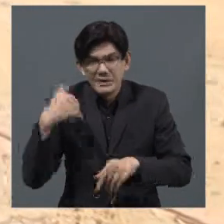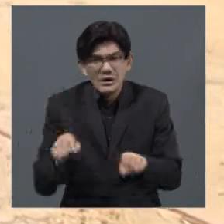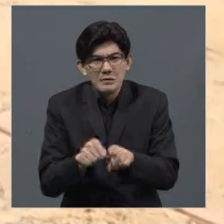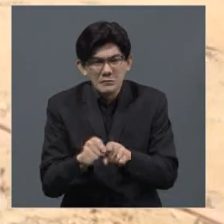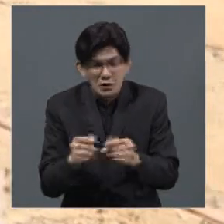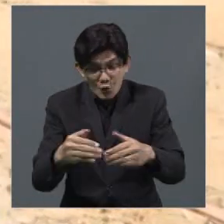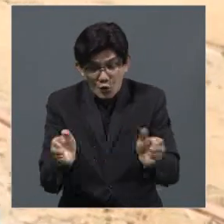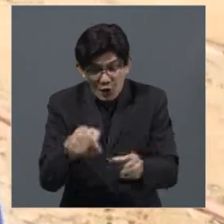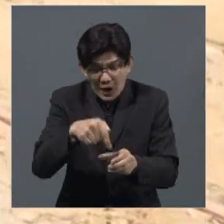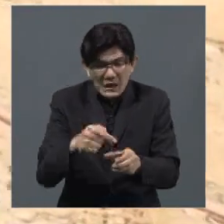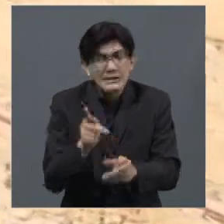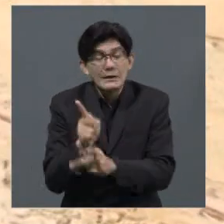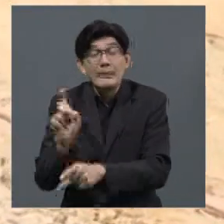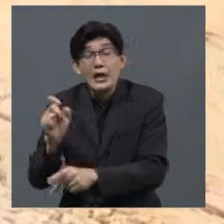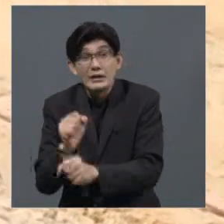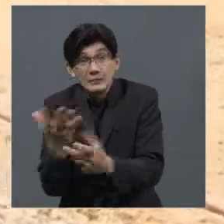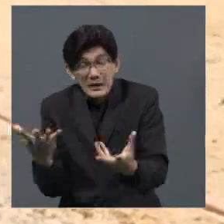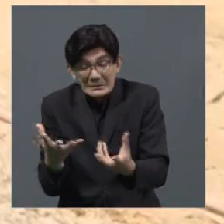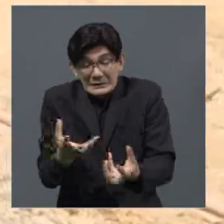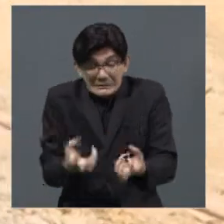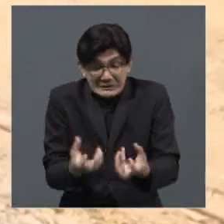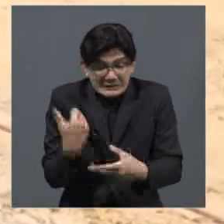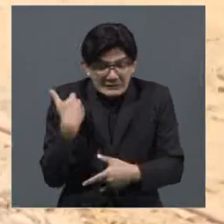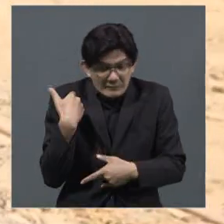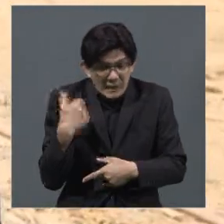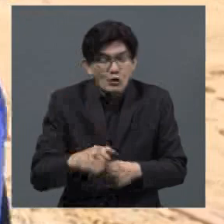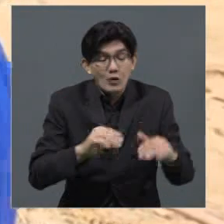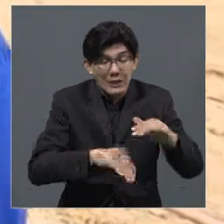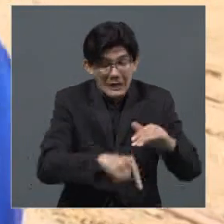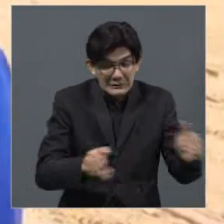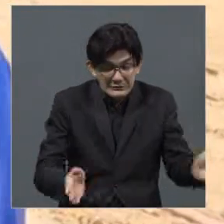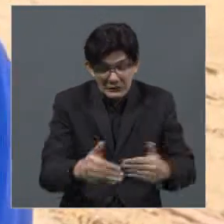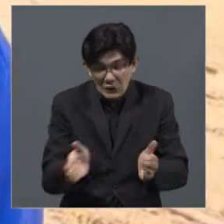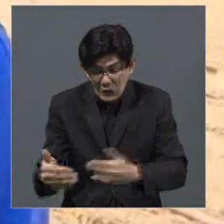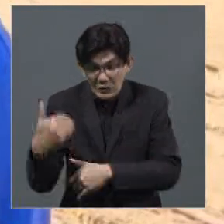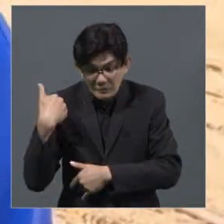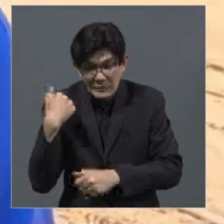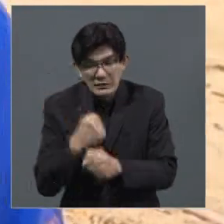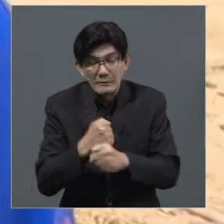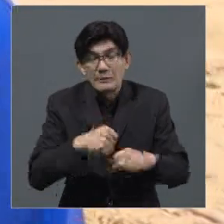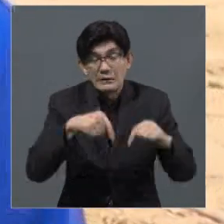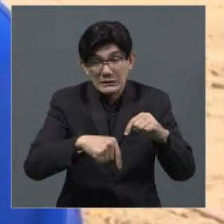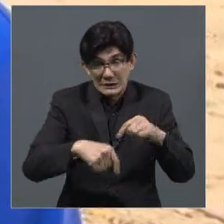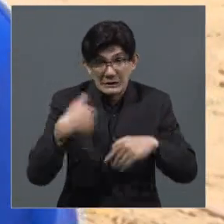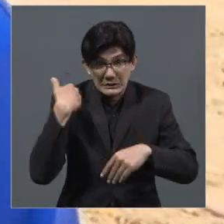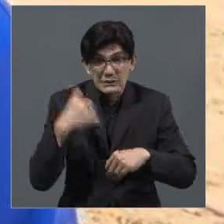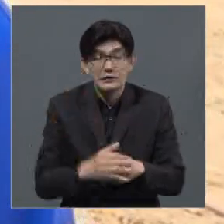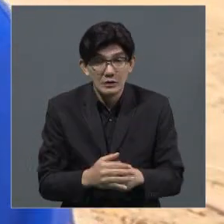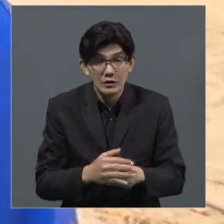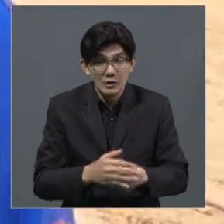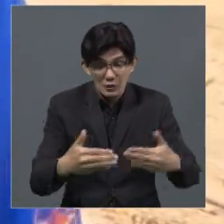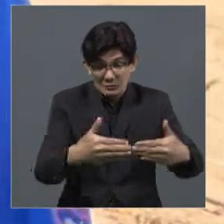ขาเรียกรุนแรงเขาก็เลยต้องให้ระวังแต่เราก็ระวังอยู่เพราะว่าถ้าเราจะเดินไปดับส่วนไอ้ตรงริมกำแ